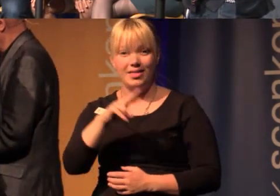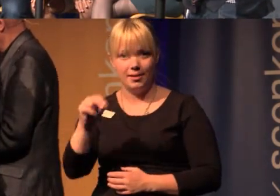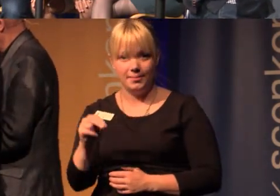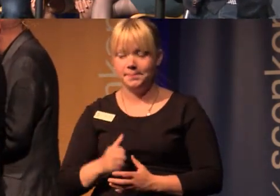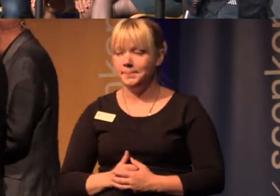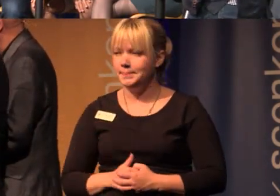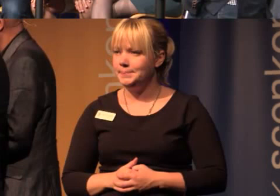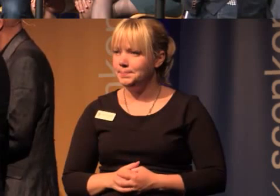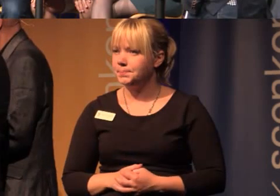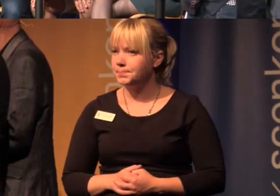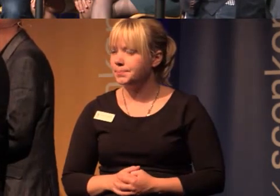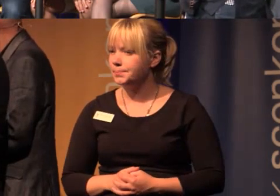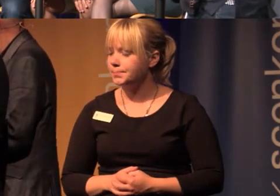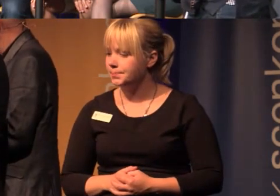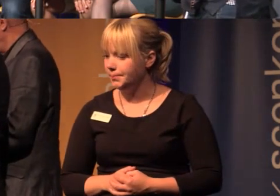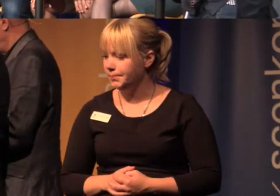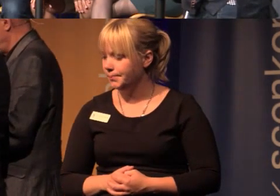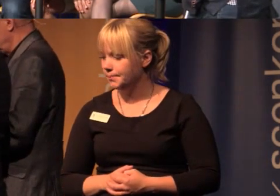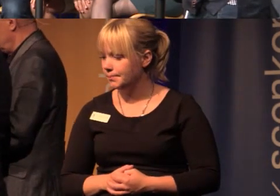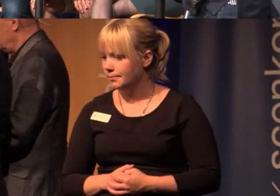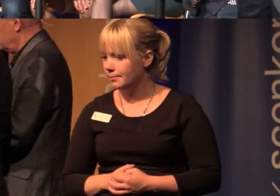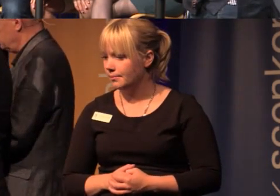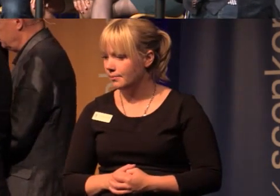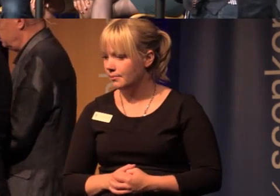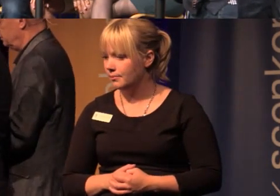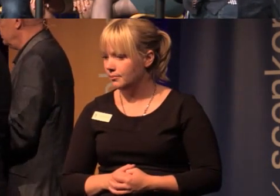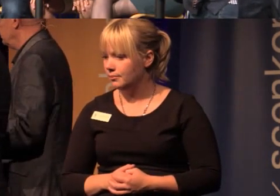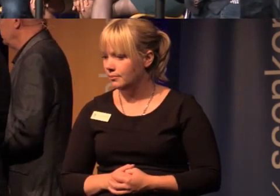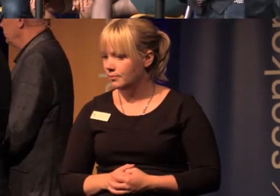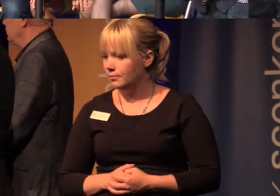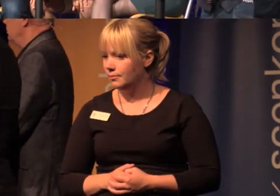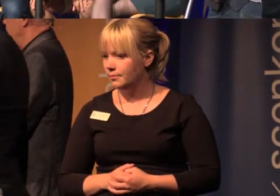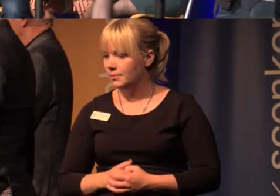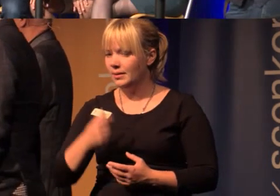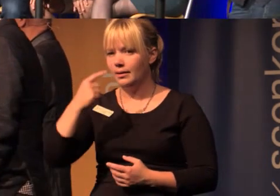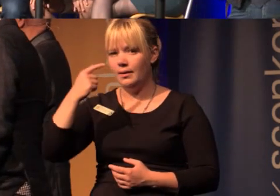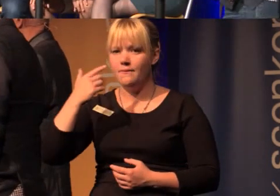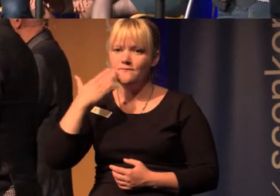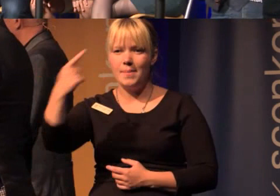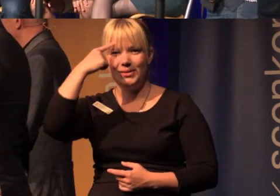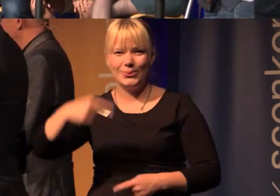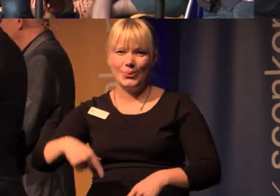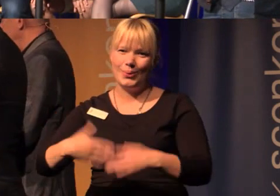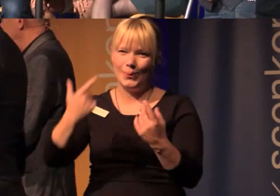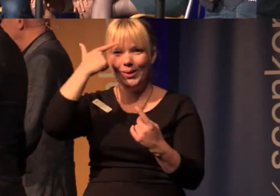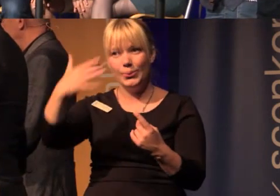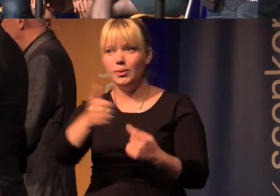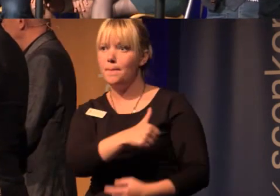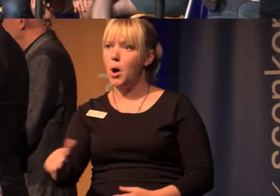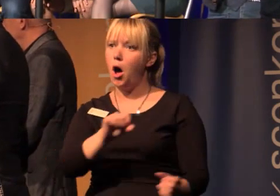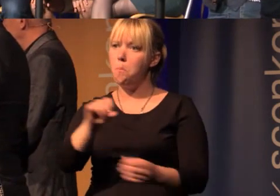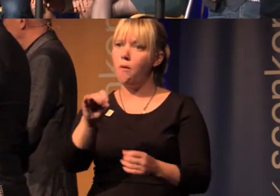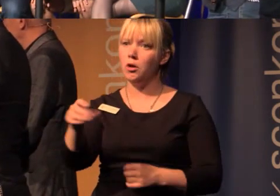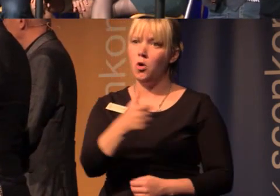Gustav. Ja, jag tror nu inte att den framtida kulturen i Sverige hänger på om det är ett kärnämne i gymnasiet eller inte att hålla på